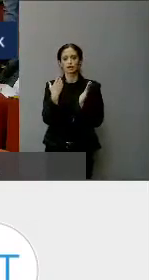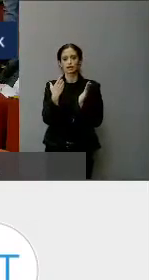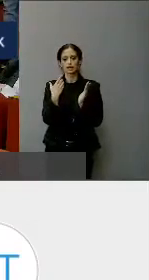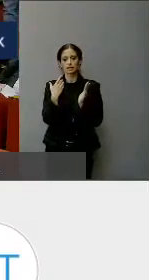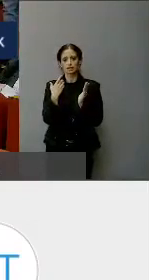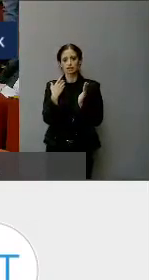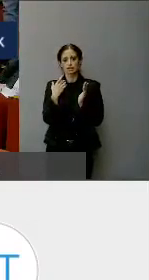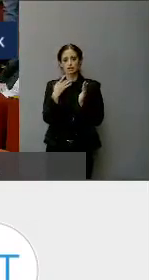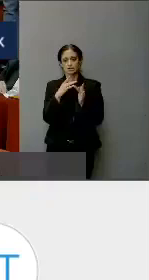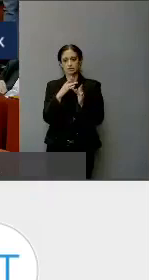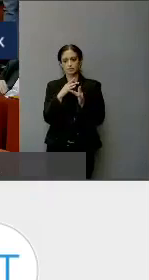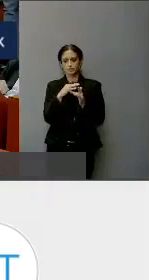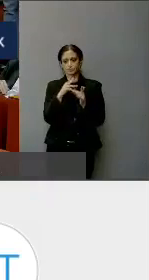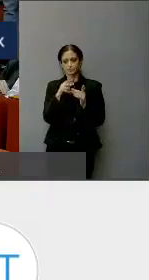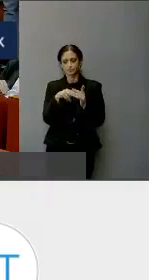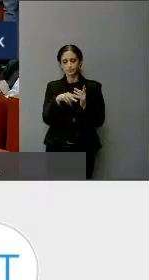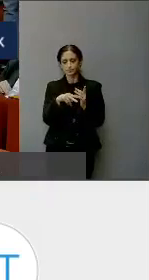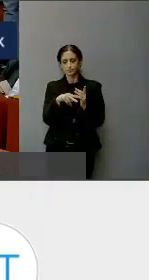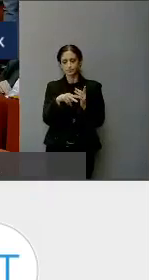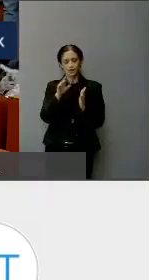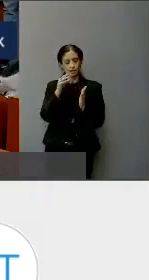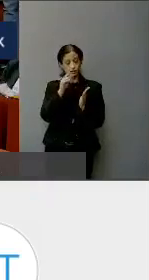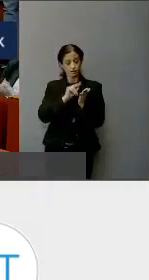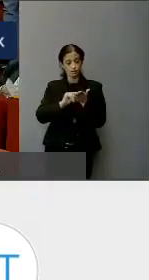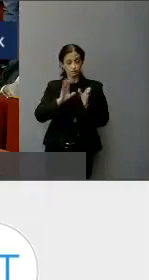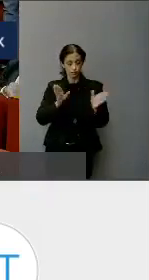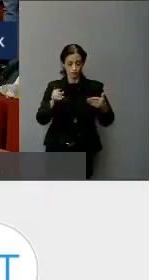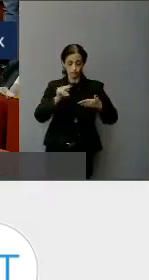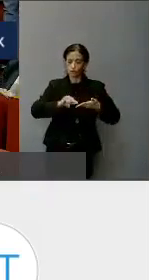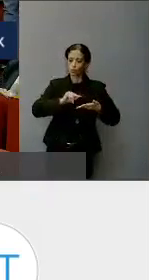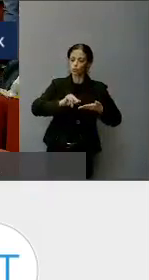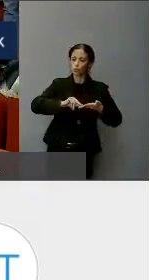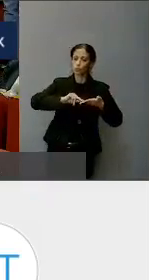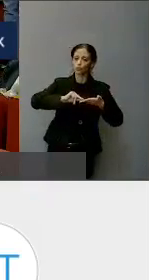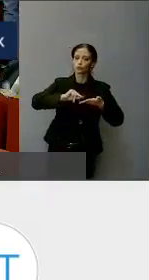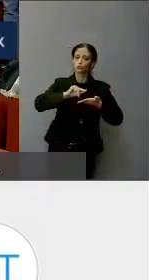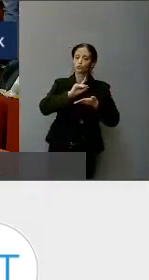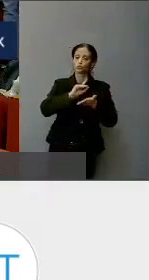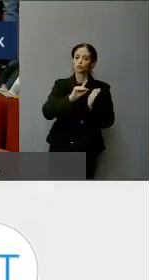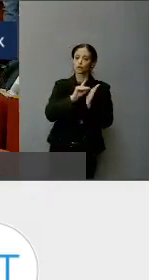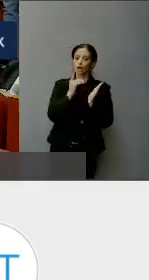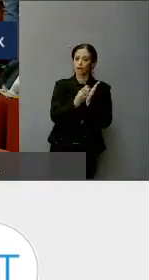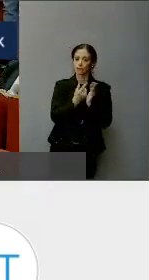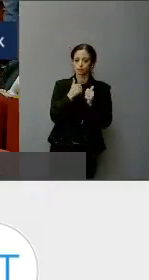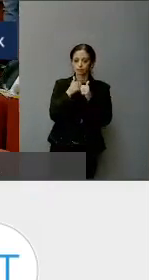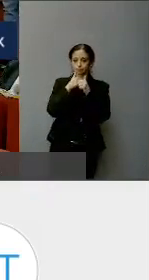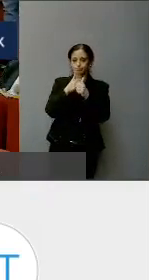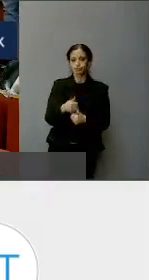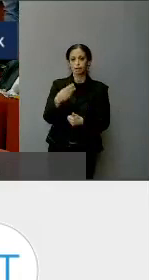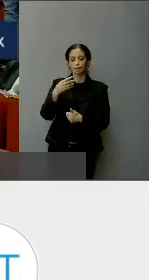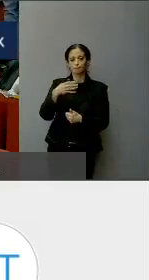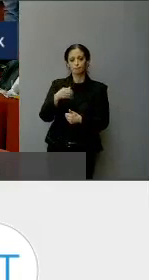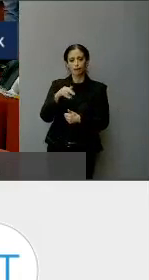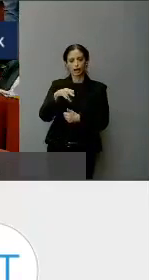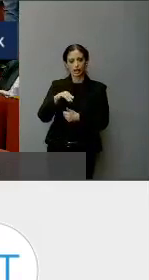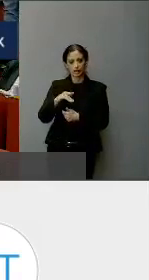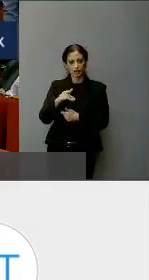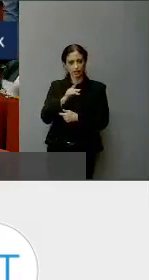degli illegali seguiva appunto il marchese allora questo